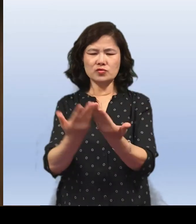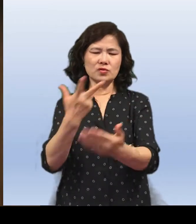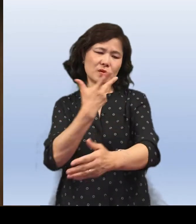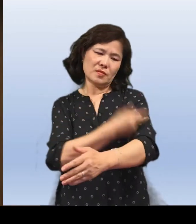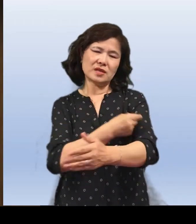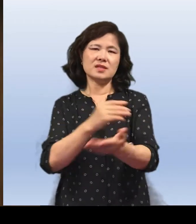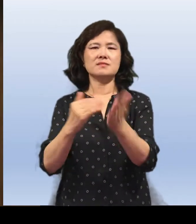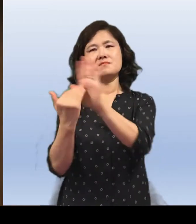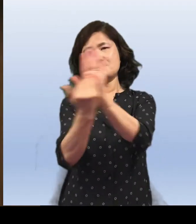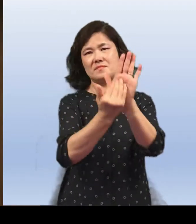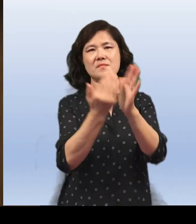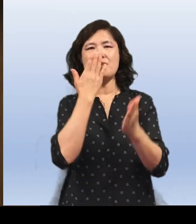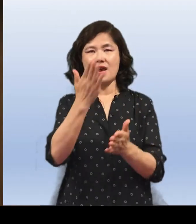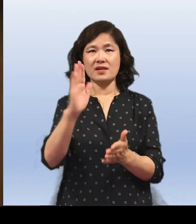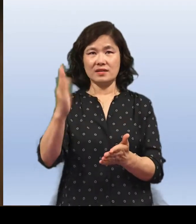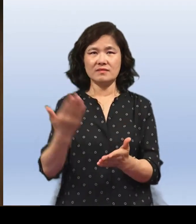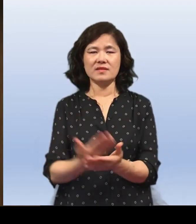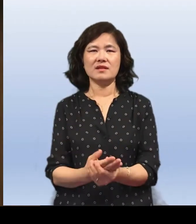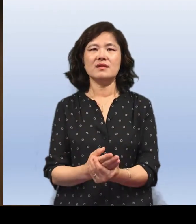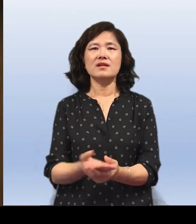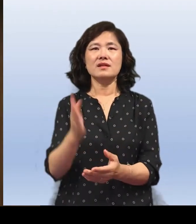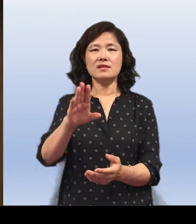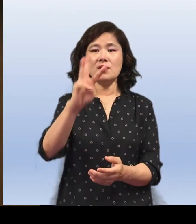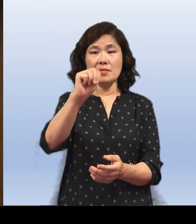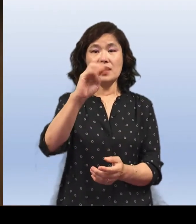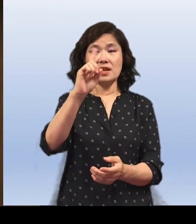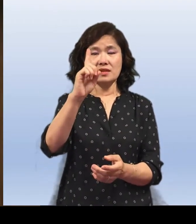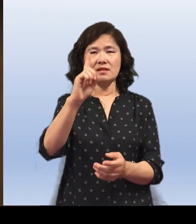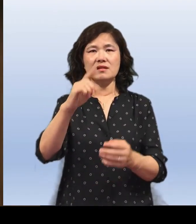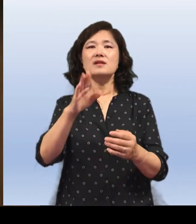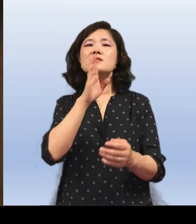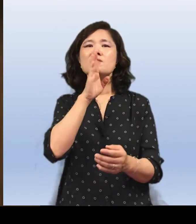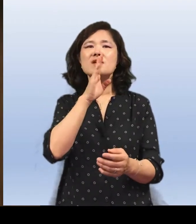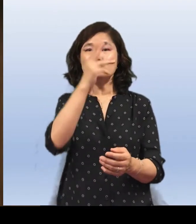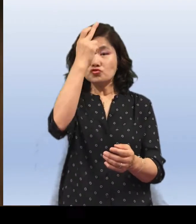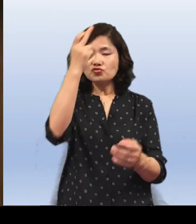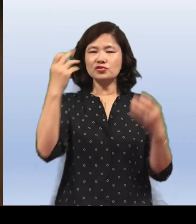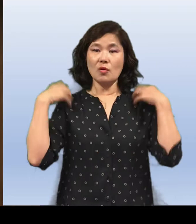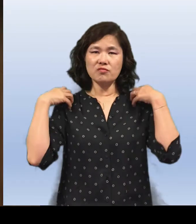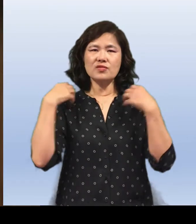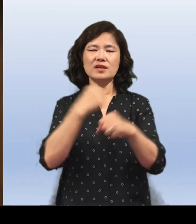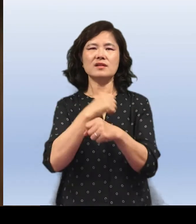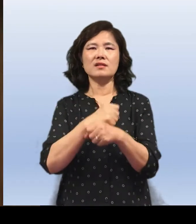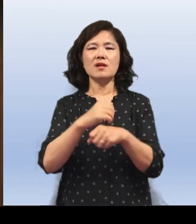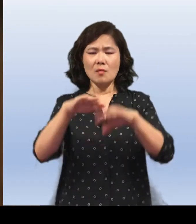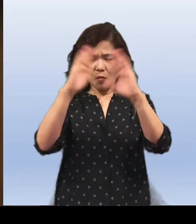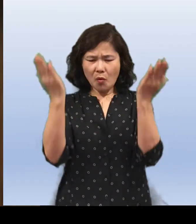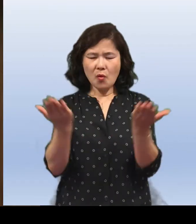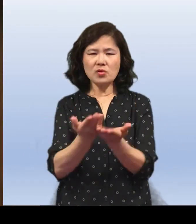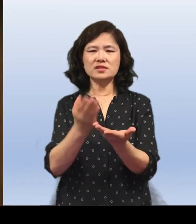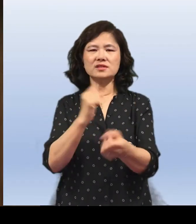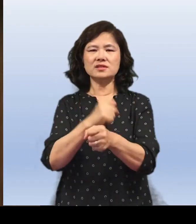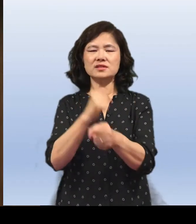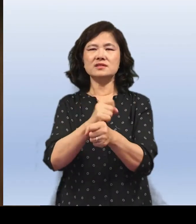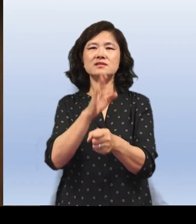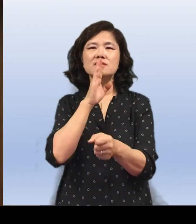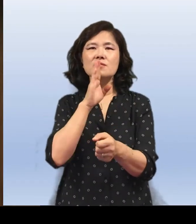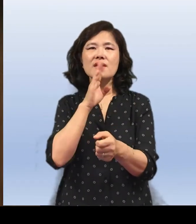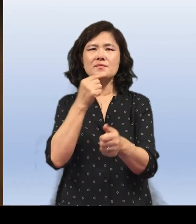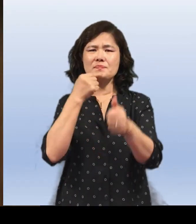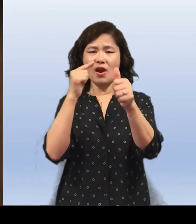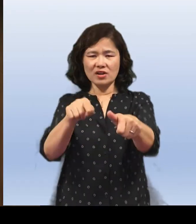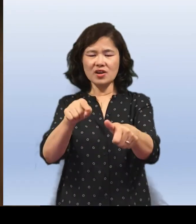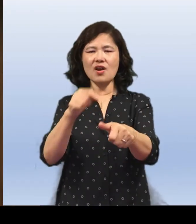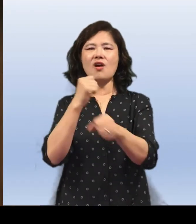상황 가운데 있습니다. 이에 따라서 메릴랜드 주정부는 7월 1일부터 코로나 바이러스와 관련된 모든 긴급